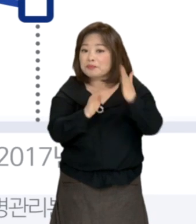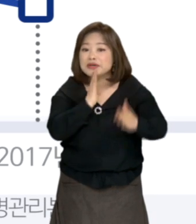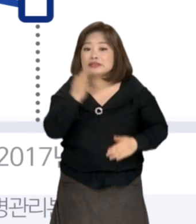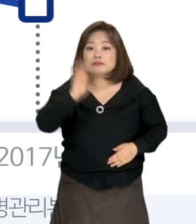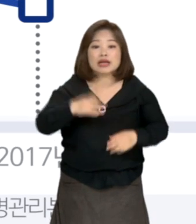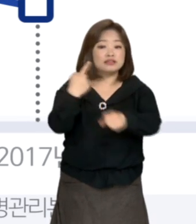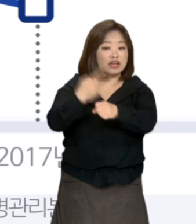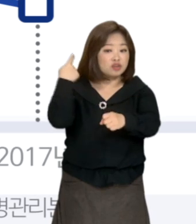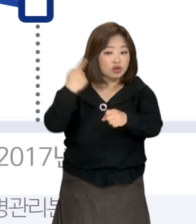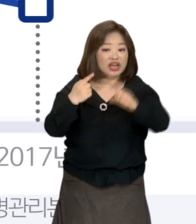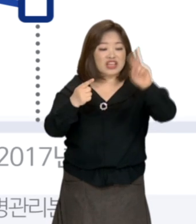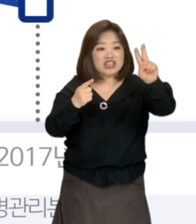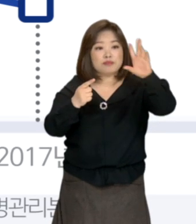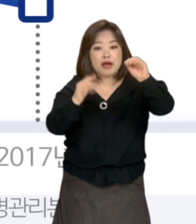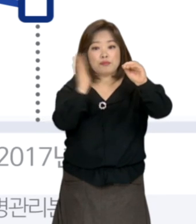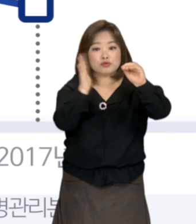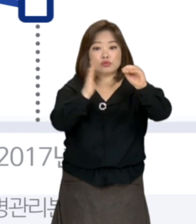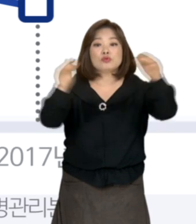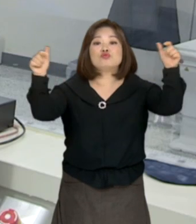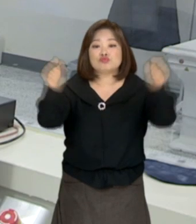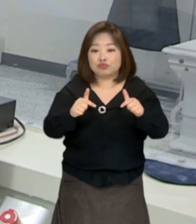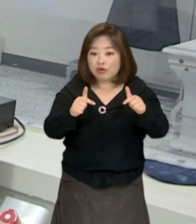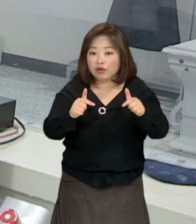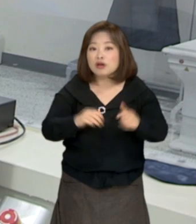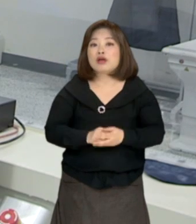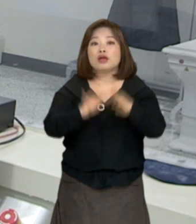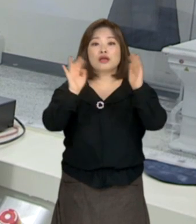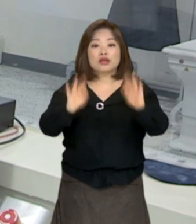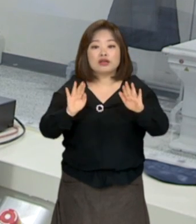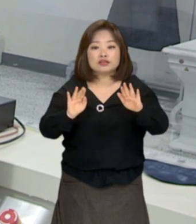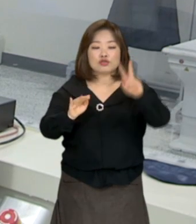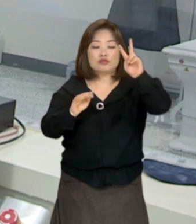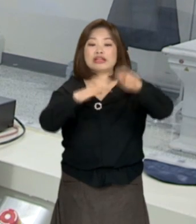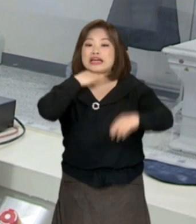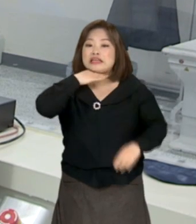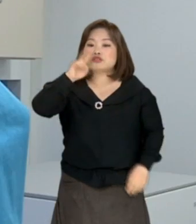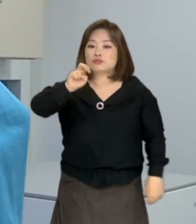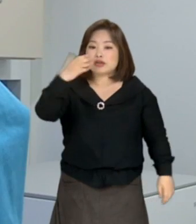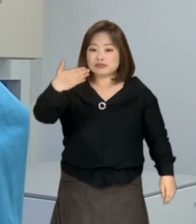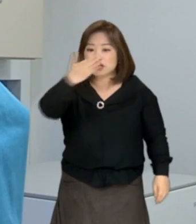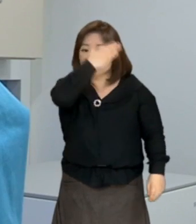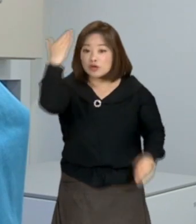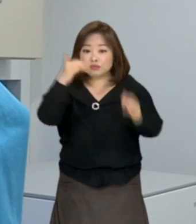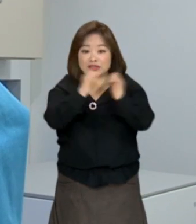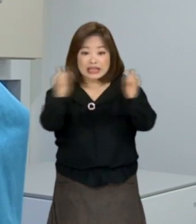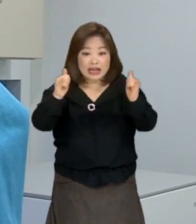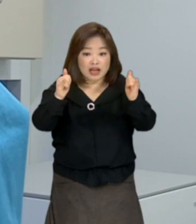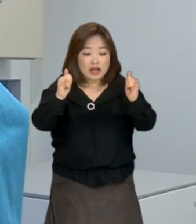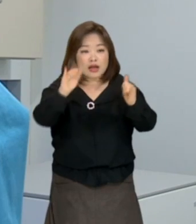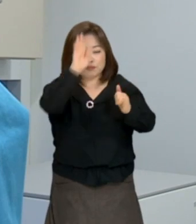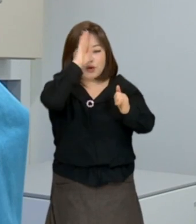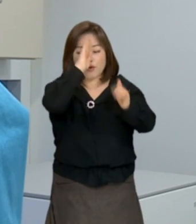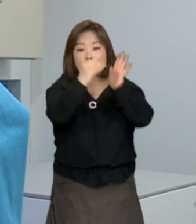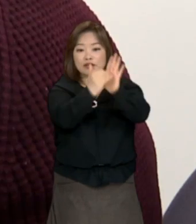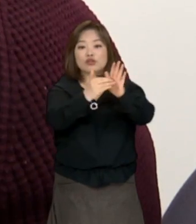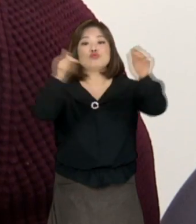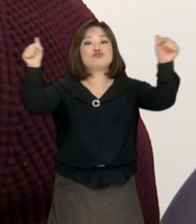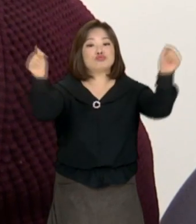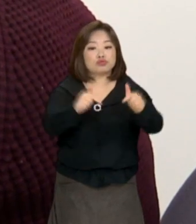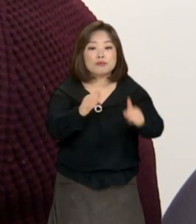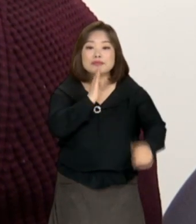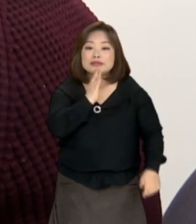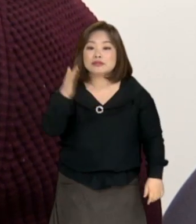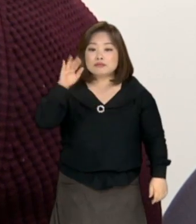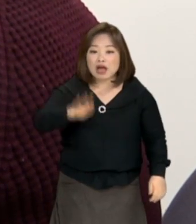지난해 처음으로 2만 명대까지 감소했습니다. 특히 29살 이하 젊은 환자가 크게 줄었습니다. 하지만